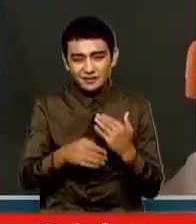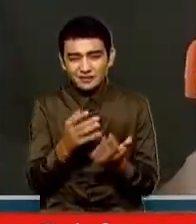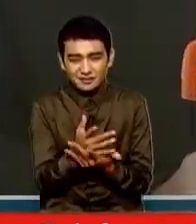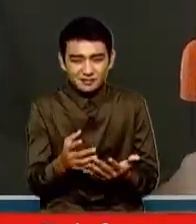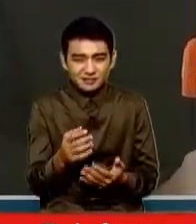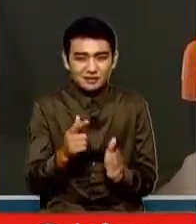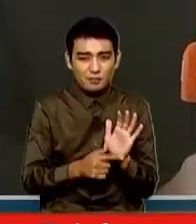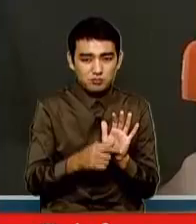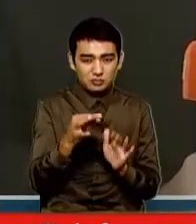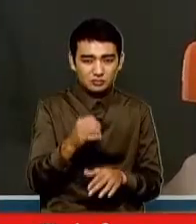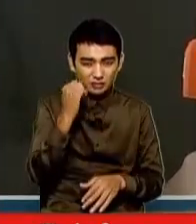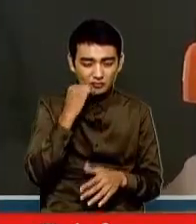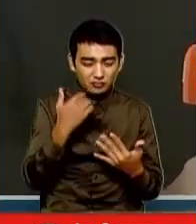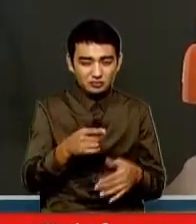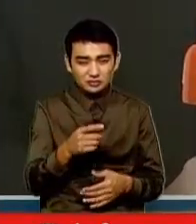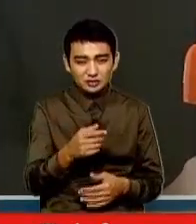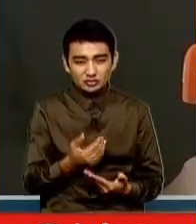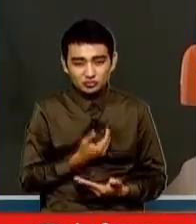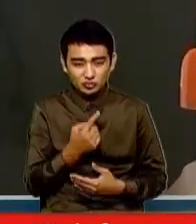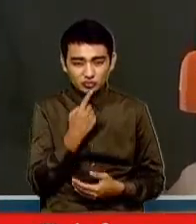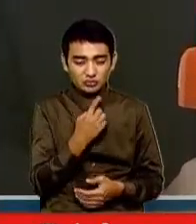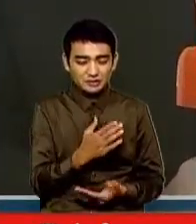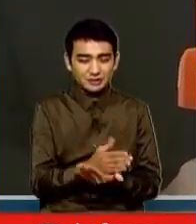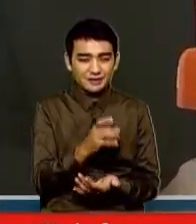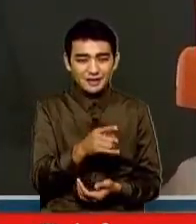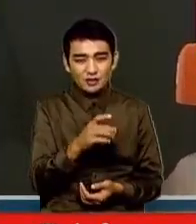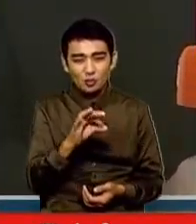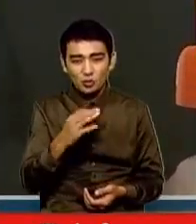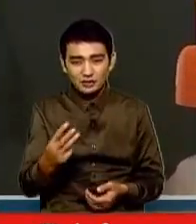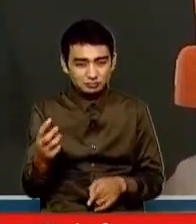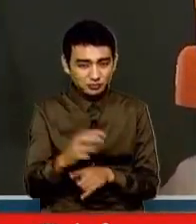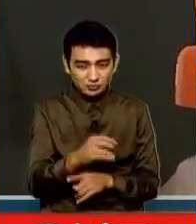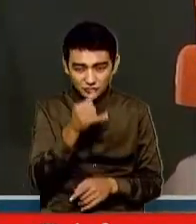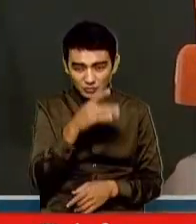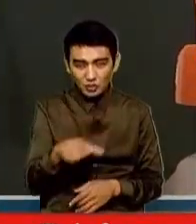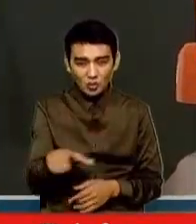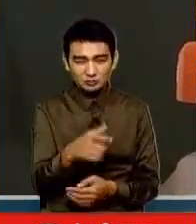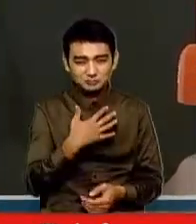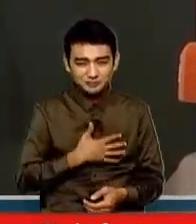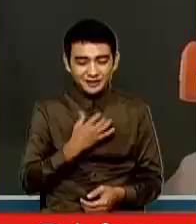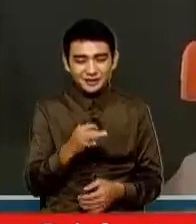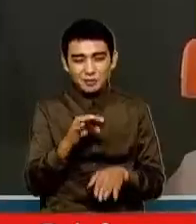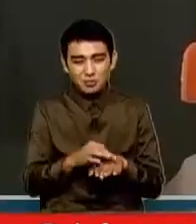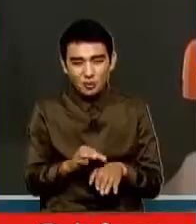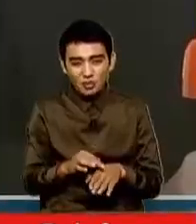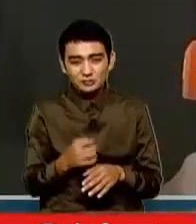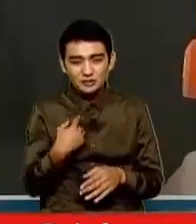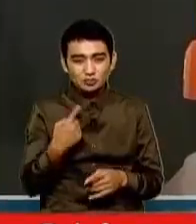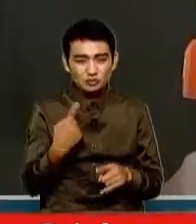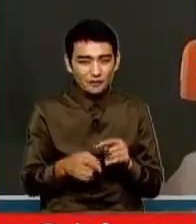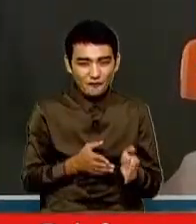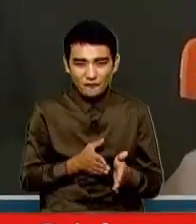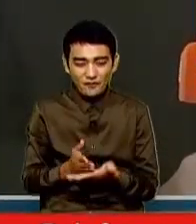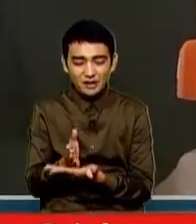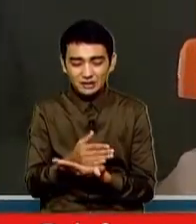жандар. Олар тоз-тозы шыққан жолдың кесірінен мұнда жедел жәрдем келмейді. Сондықтан көбіне ауырмаудың жолын іздейміз дейді.